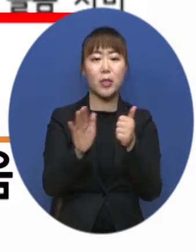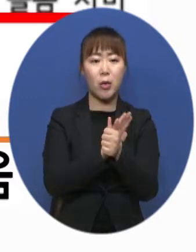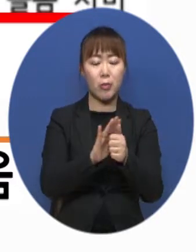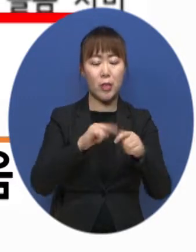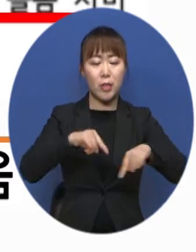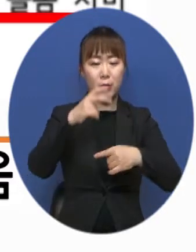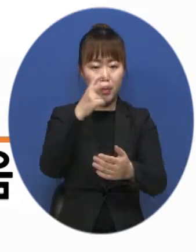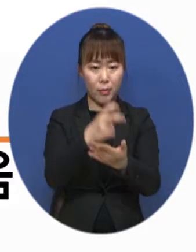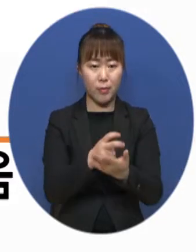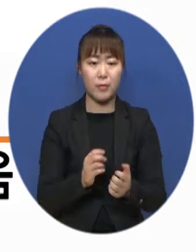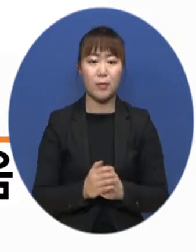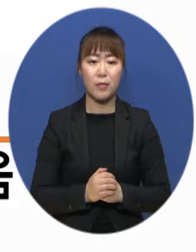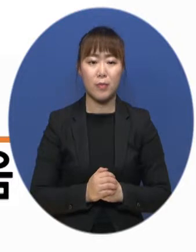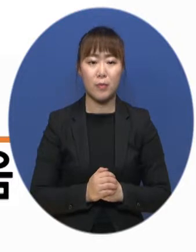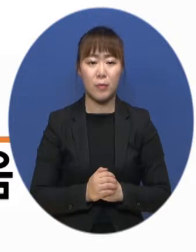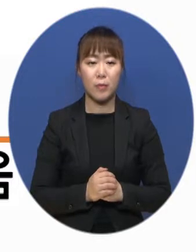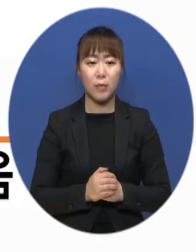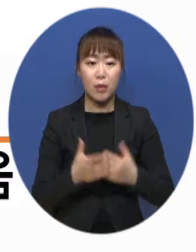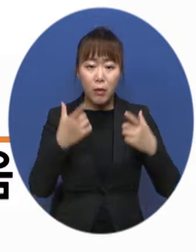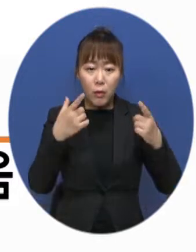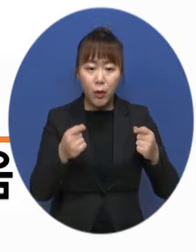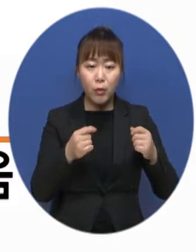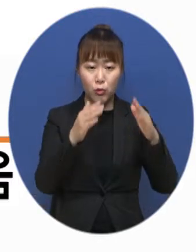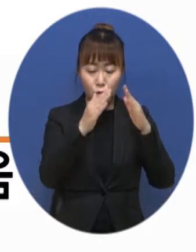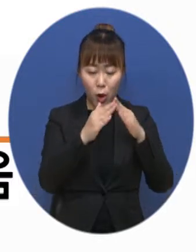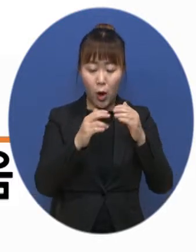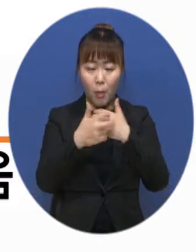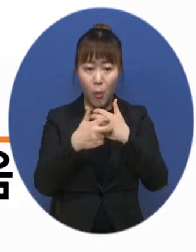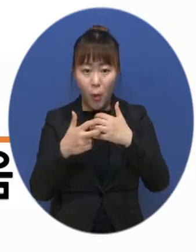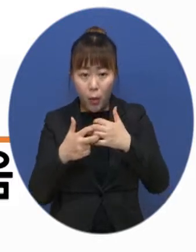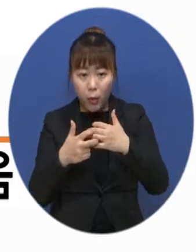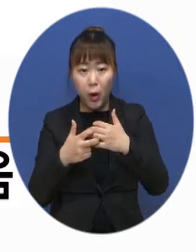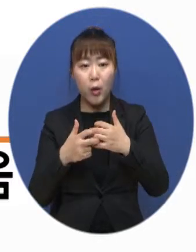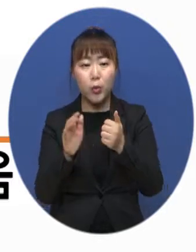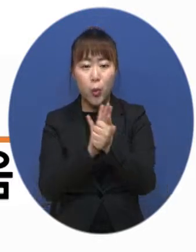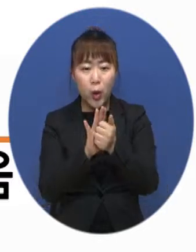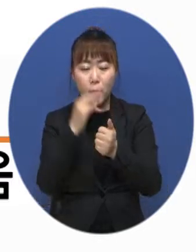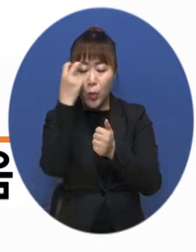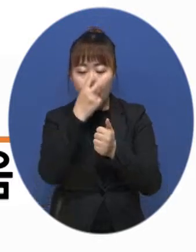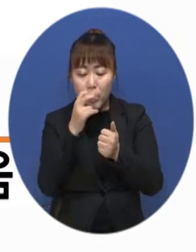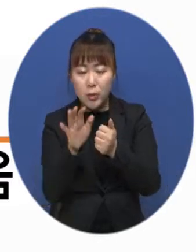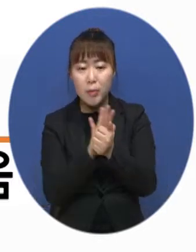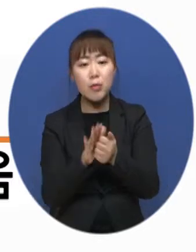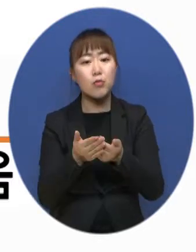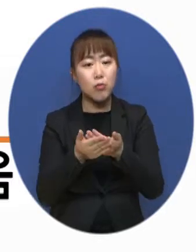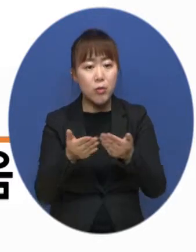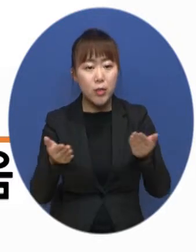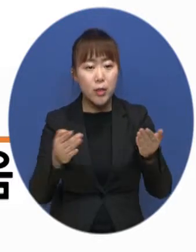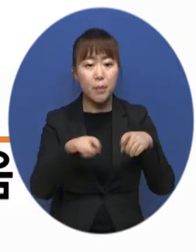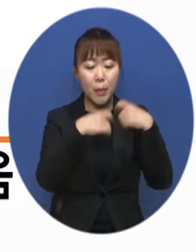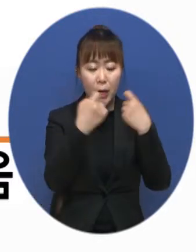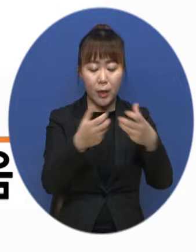정책입니다. 지자체가 주거와 보건의료, 요양, 돌봄 등의 서비스를 제공하는